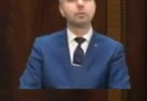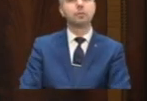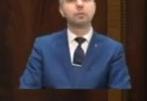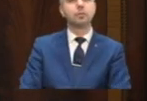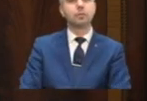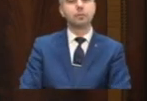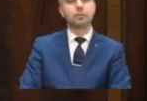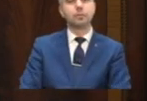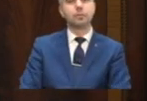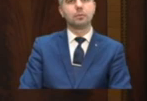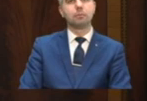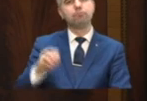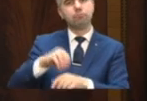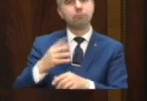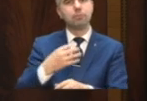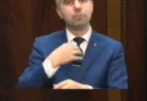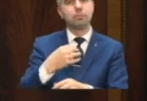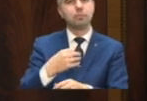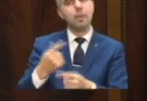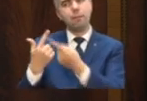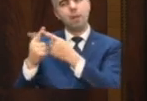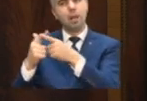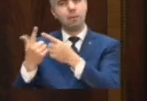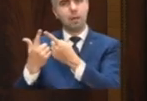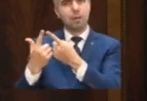إلا خدنا بعض القطاعات